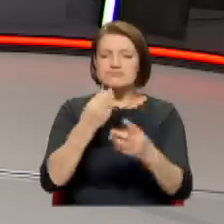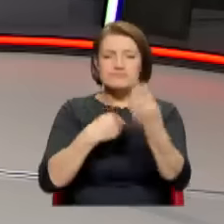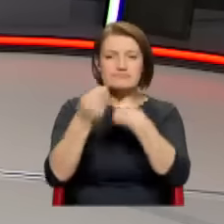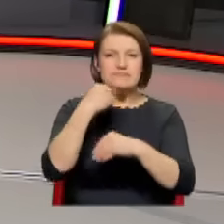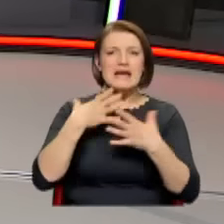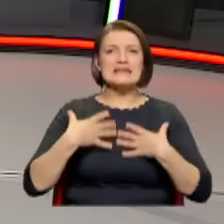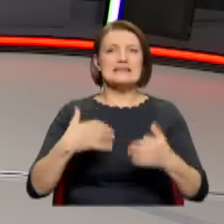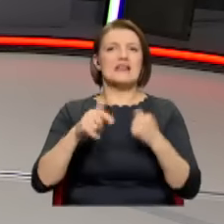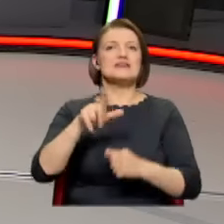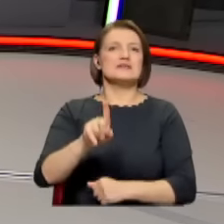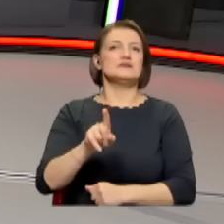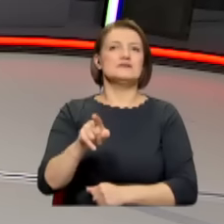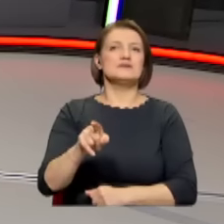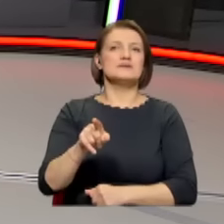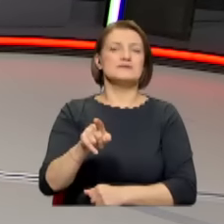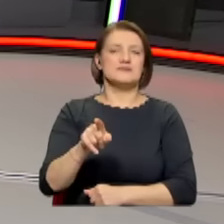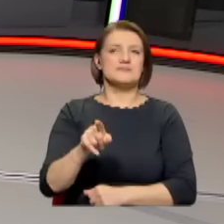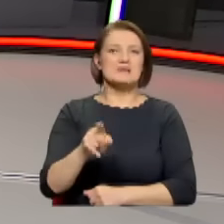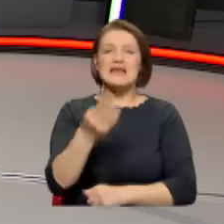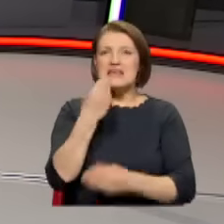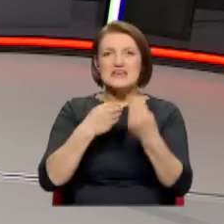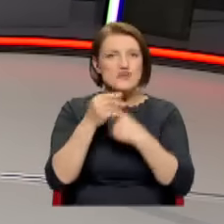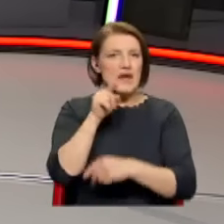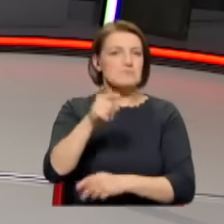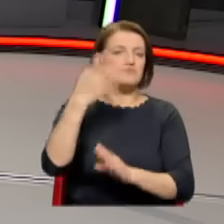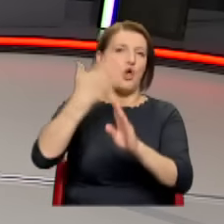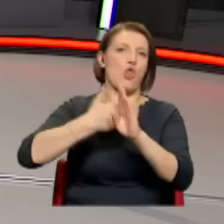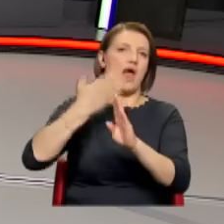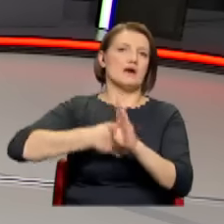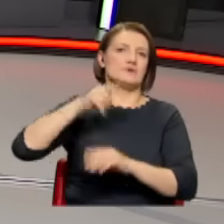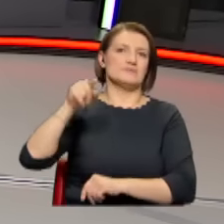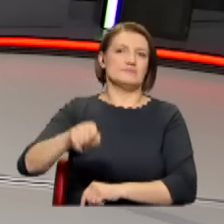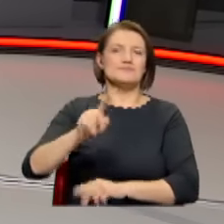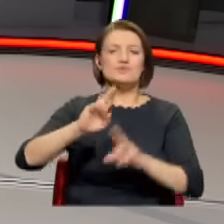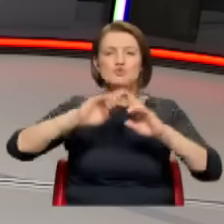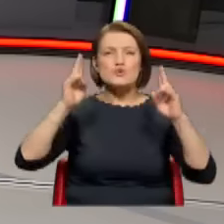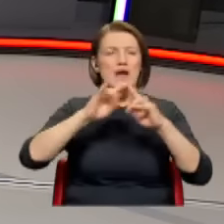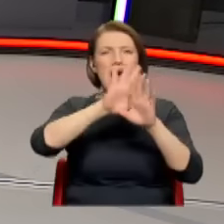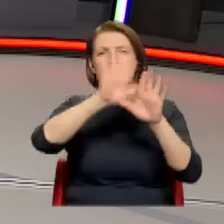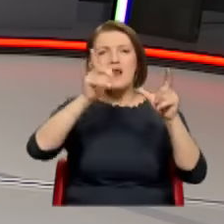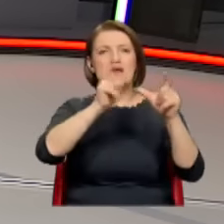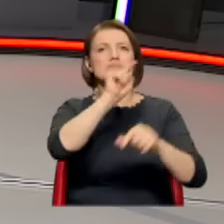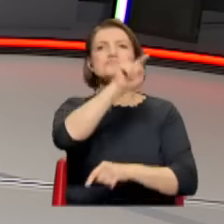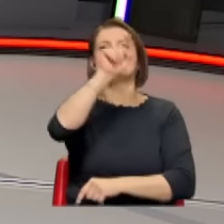en sağlıklısı aslında. Yiyecektir dünyanın her yerinde.